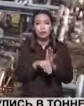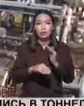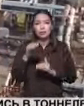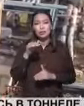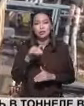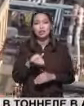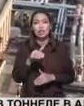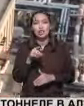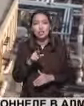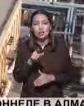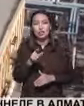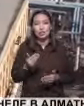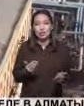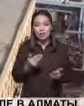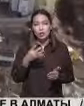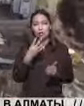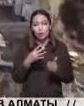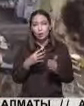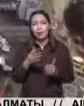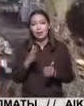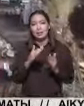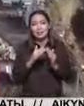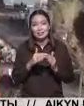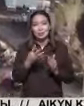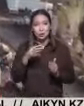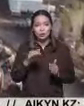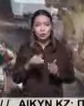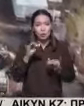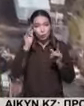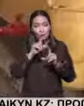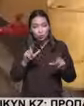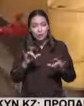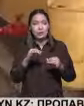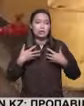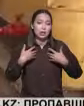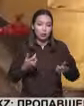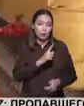домов, 40 детских садов, а также учебные заведения и учреждения здравоохранения.